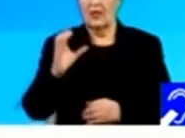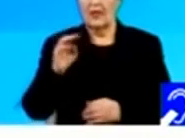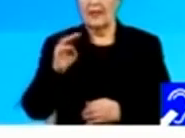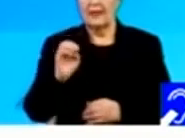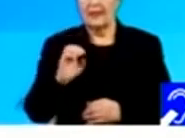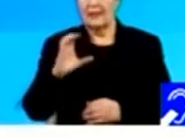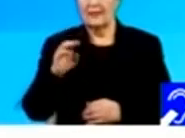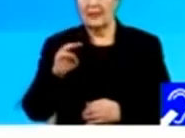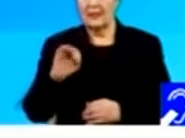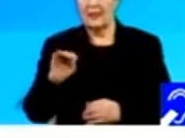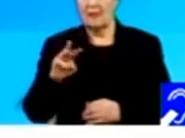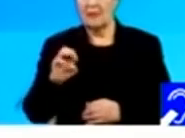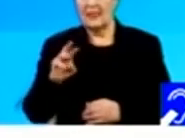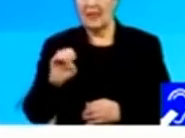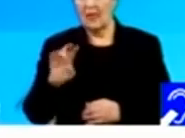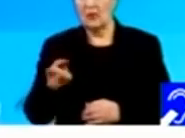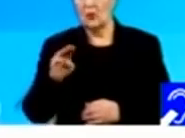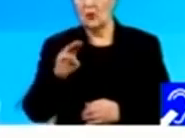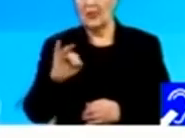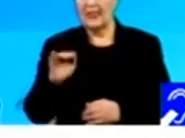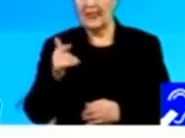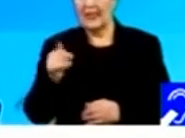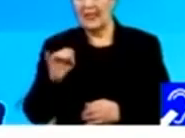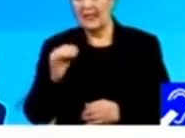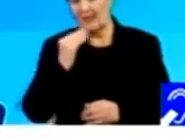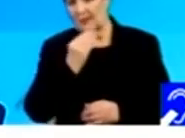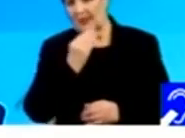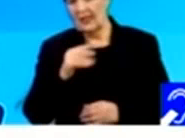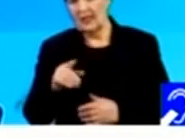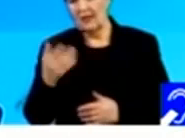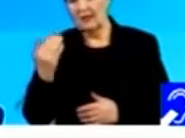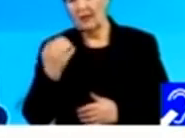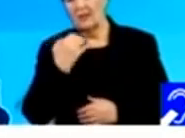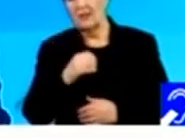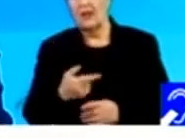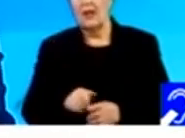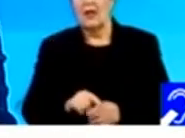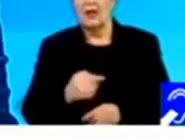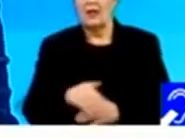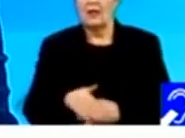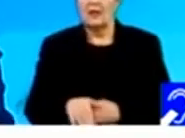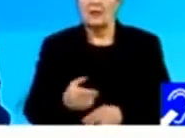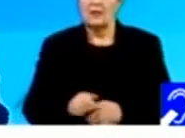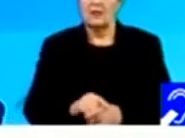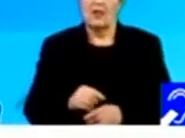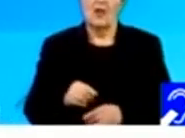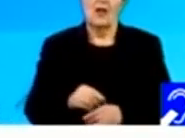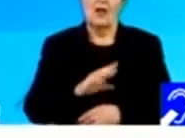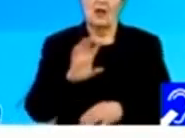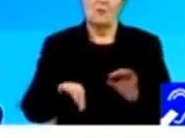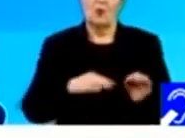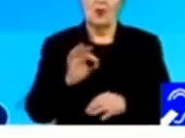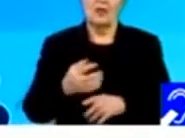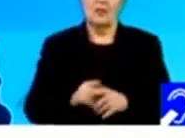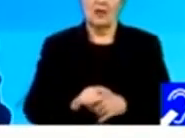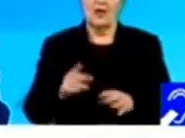aici, din centru, de la Tighina. Deci sunt lucruri care pot fi făcute cu bani puțini, dar altele, bineînțeles, trebuie demarate proiecte de anvergură pentru care e